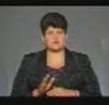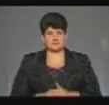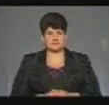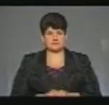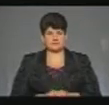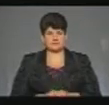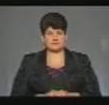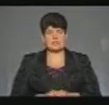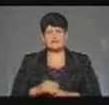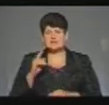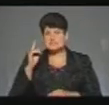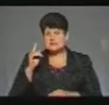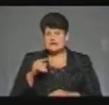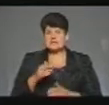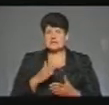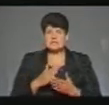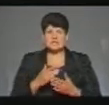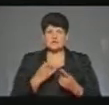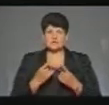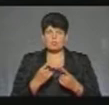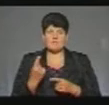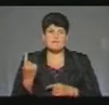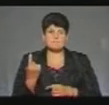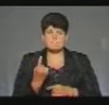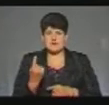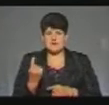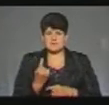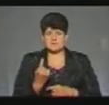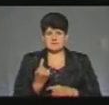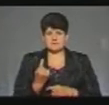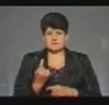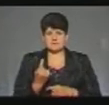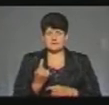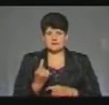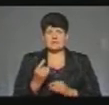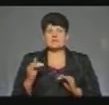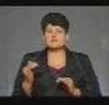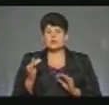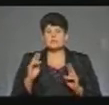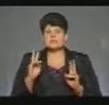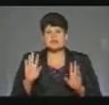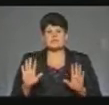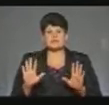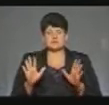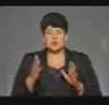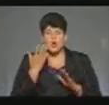знаєте, йде мова, ну, по-перше, світова історія не знає випадку, коли населення 100% зривається